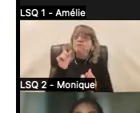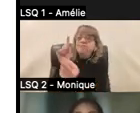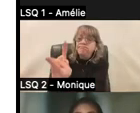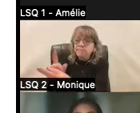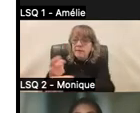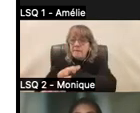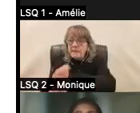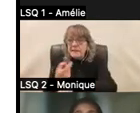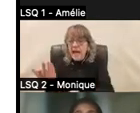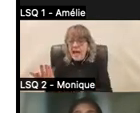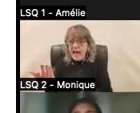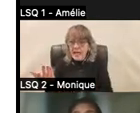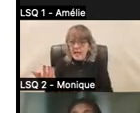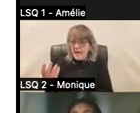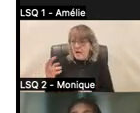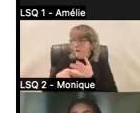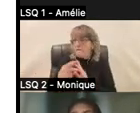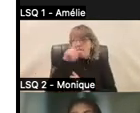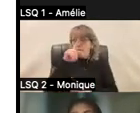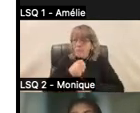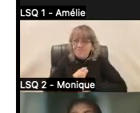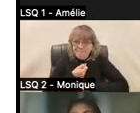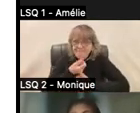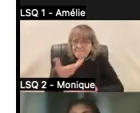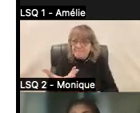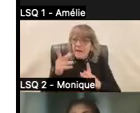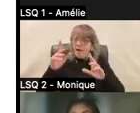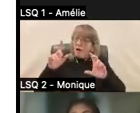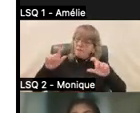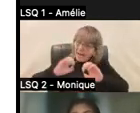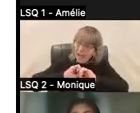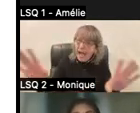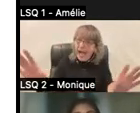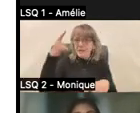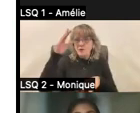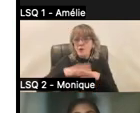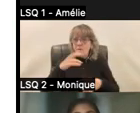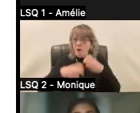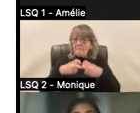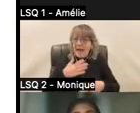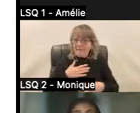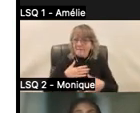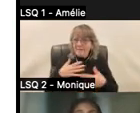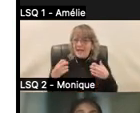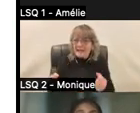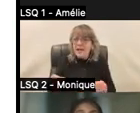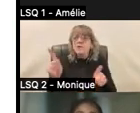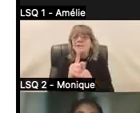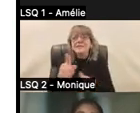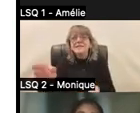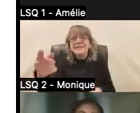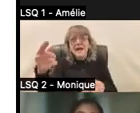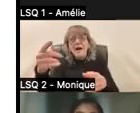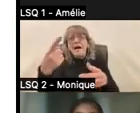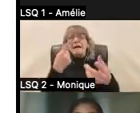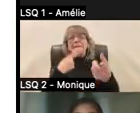médicale, n'arrivent pas à exposer clairement leurs problèmes de santé, n'arrivent pas à comprendre convenablement les